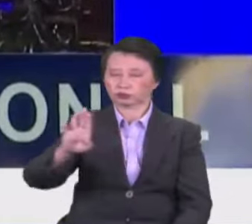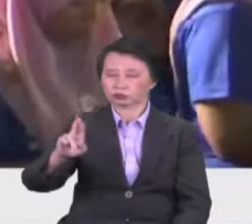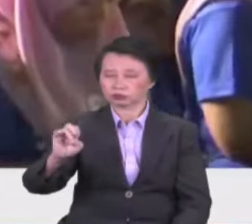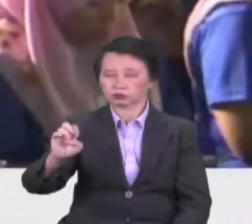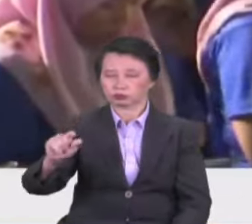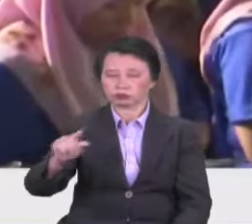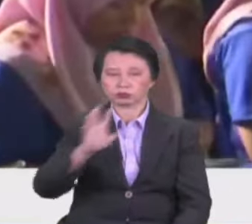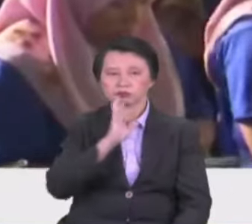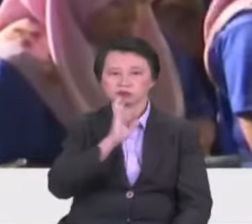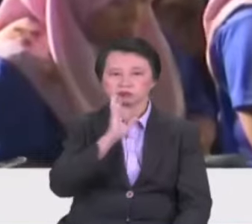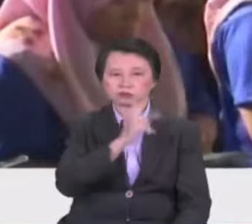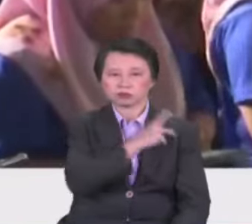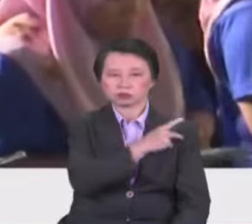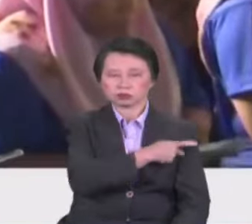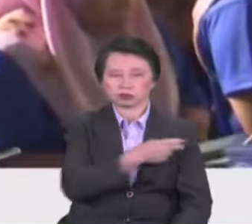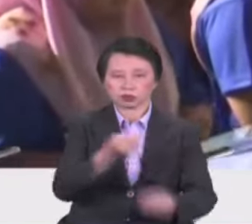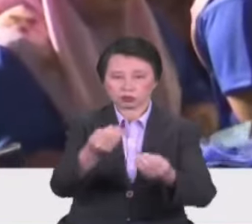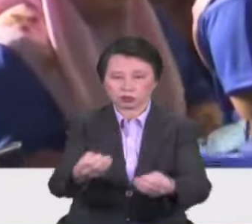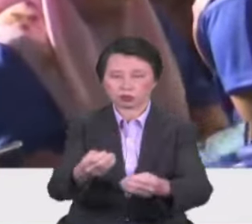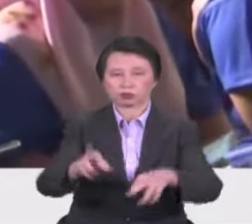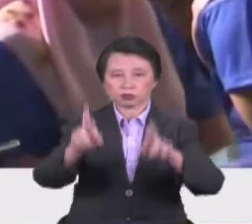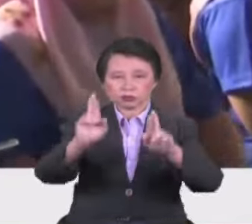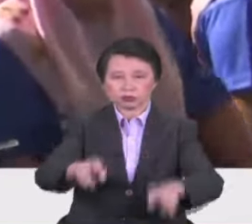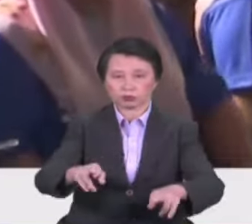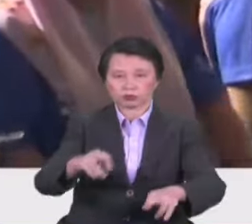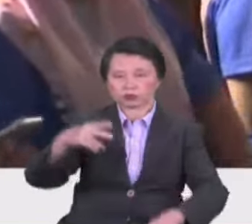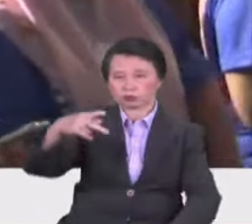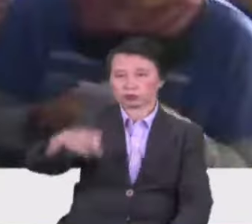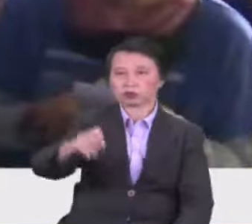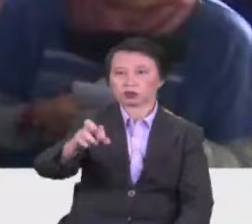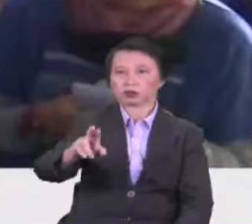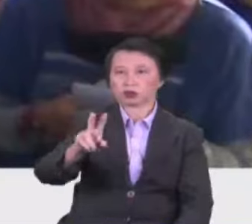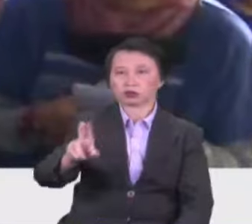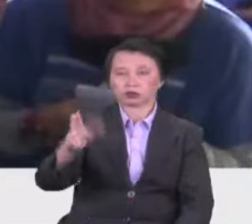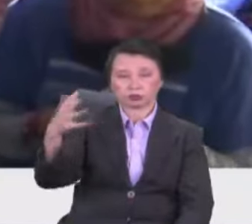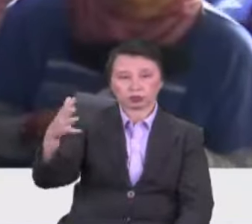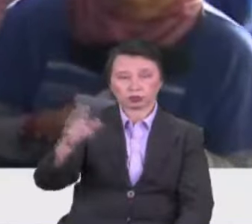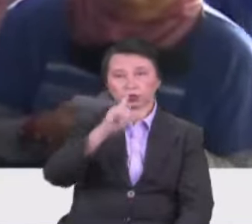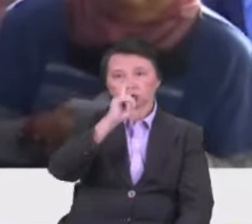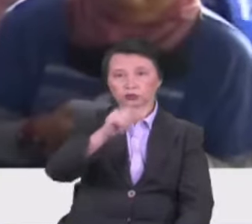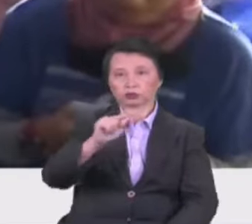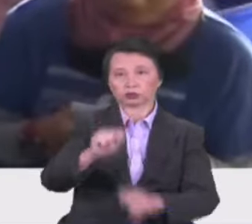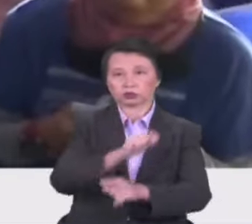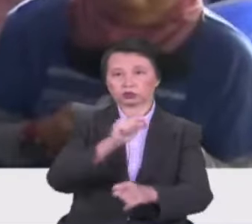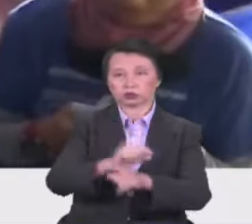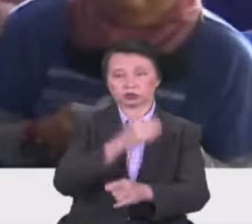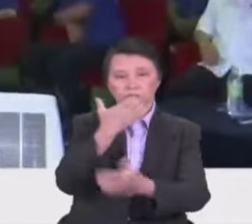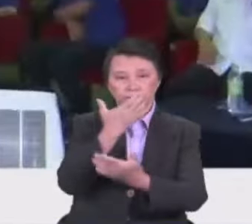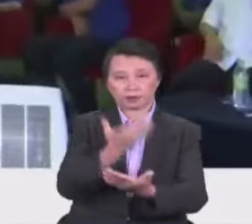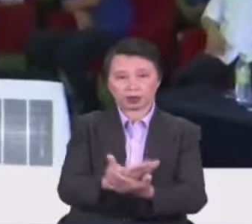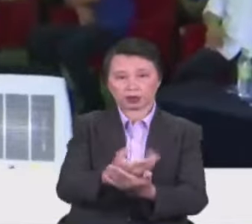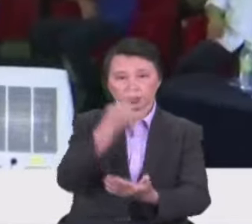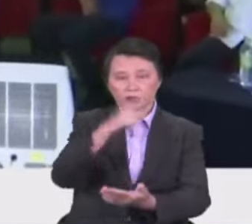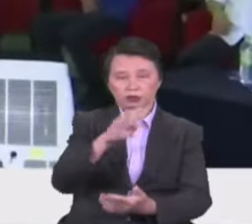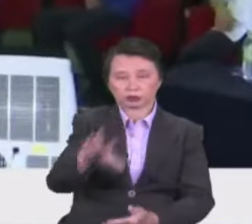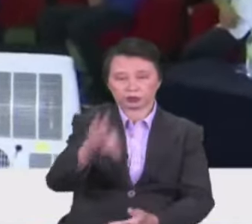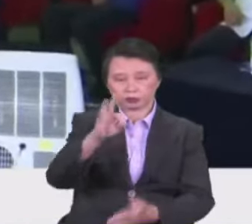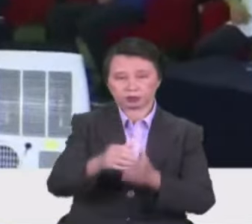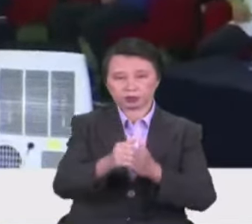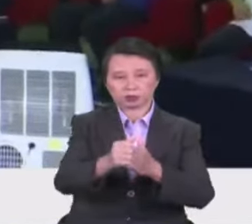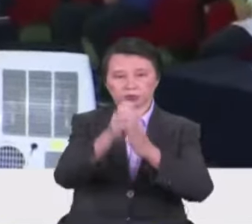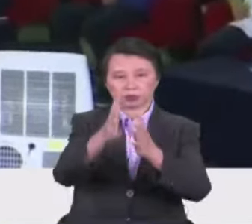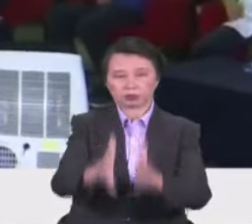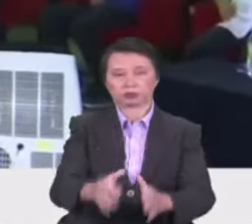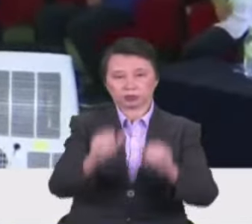berkata, mandat yang diberikan kepada rakyat dalam PRU 15 seharusnya digunakan sebaiknya untuk memilih pemimpin